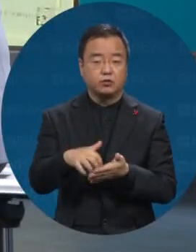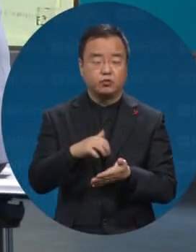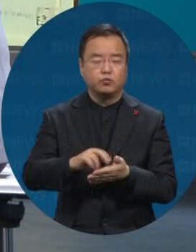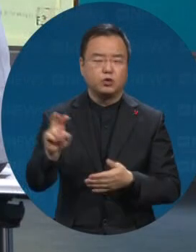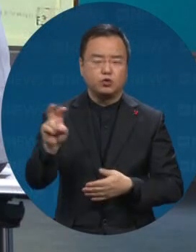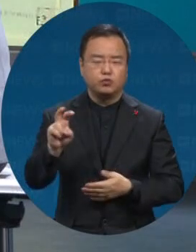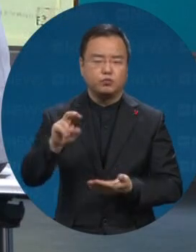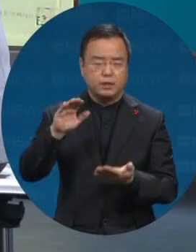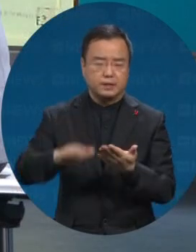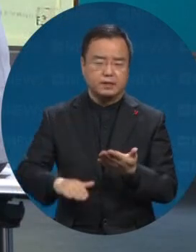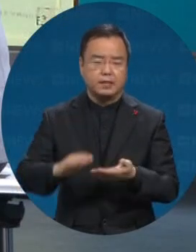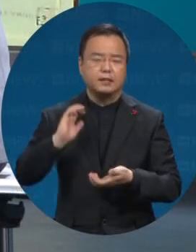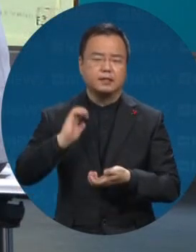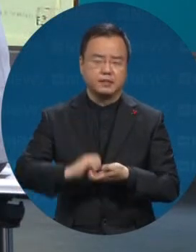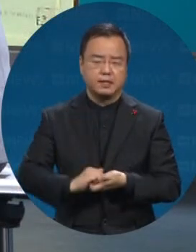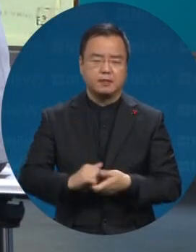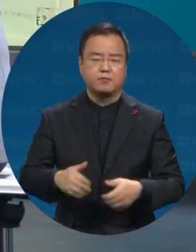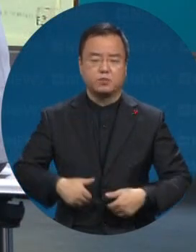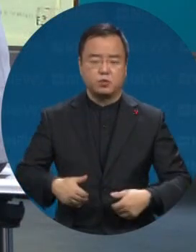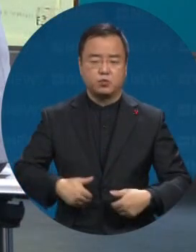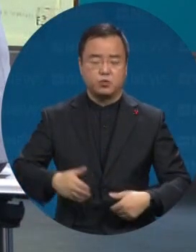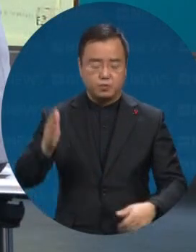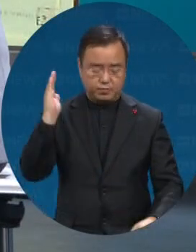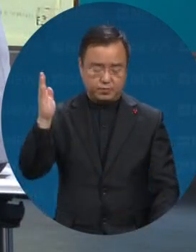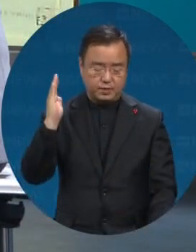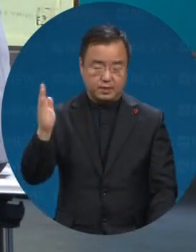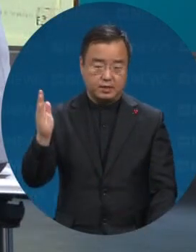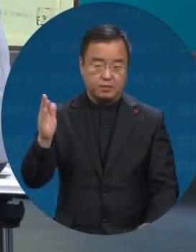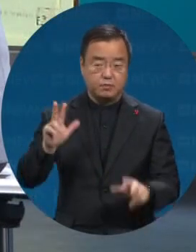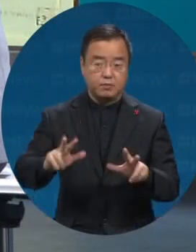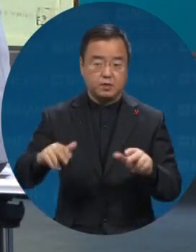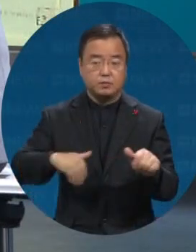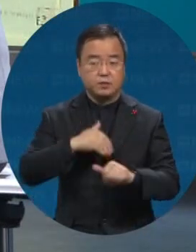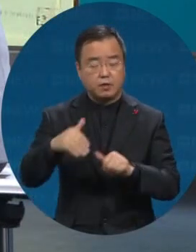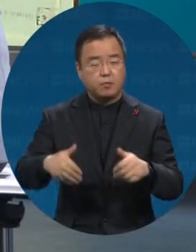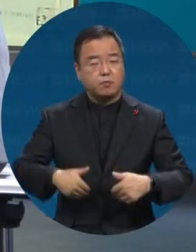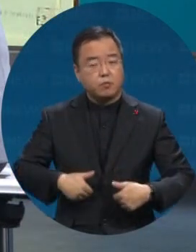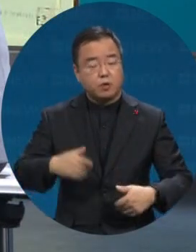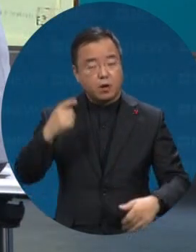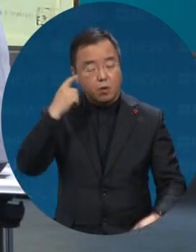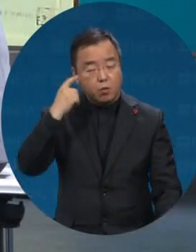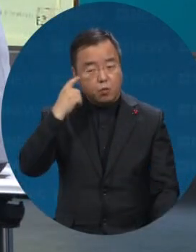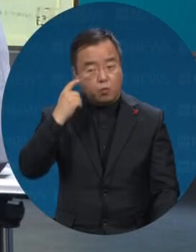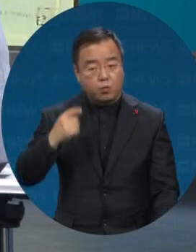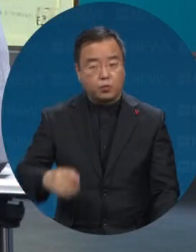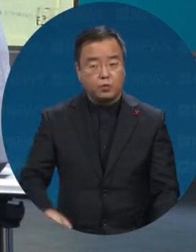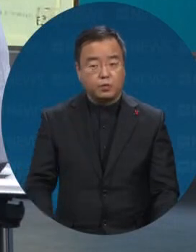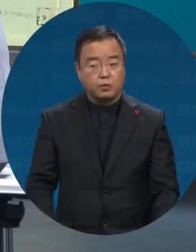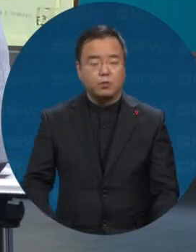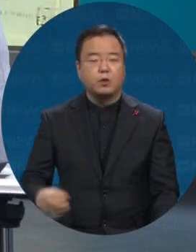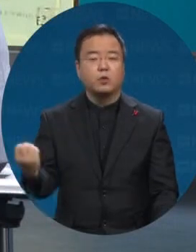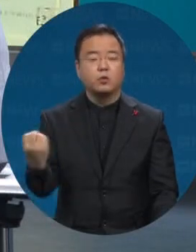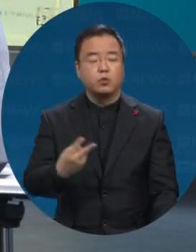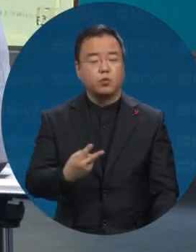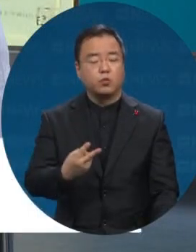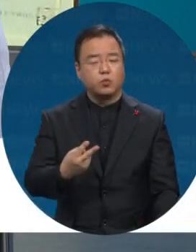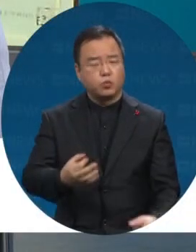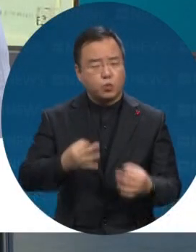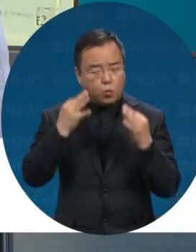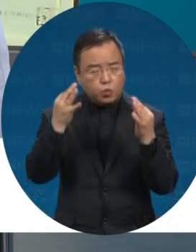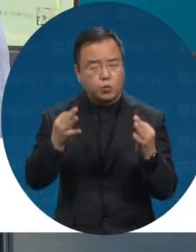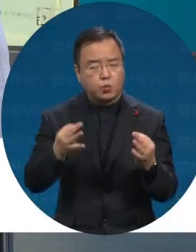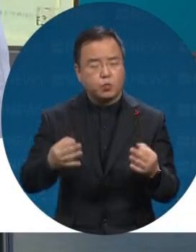제안해야 한다 이런 요구를 정말 꾸준히 해 오셨습니다 이런 상황이 필요한 이유는 뭐라고 보시는지 또 어떤